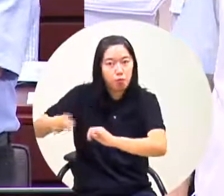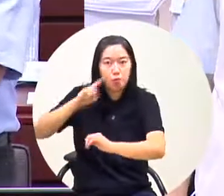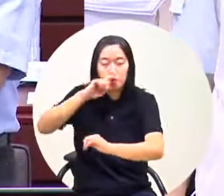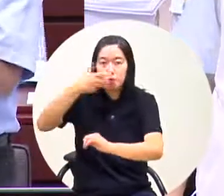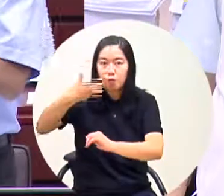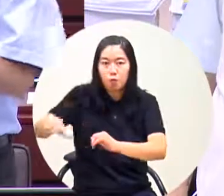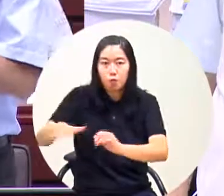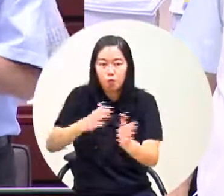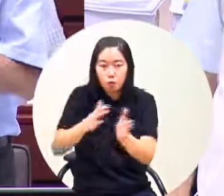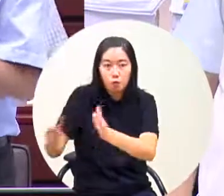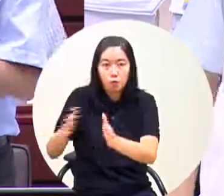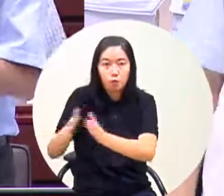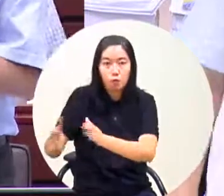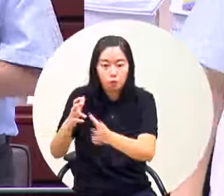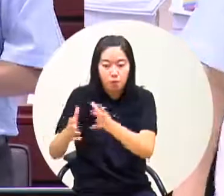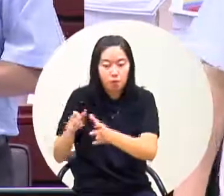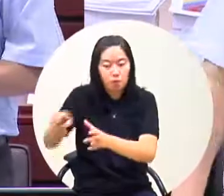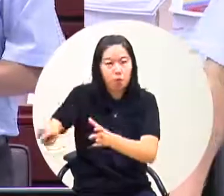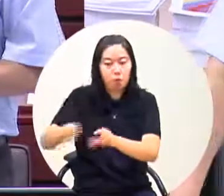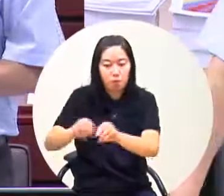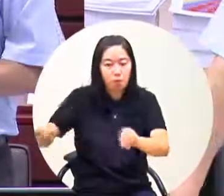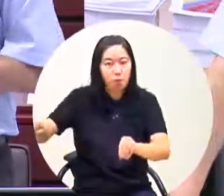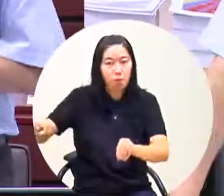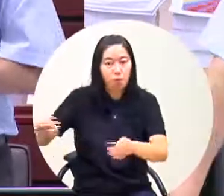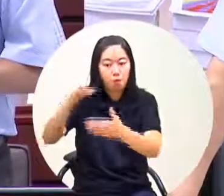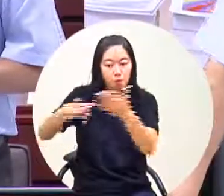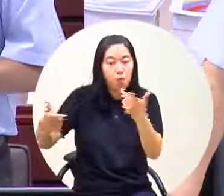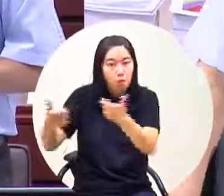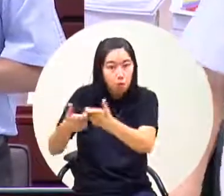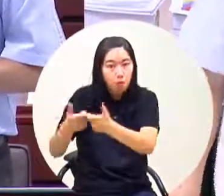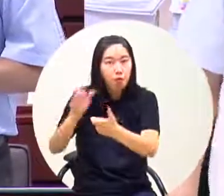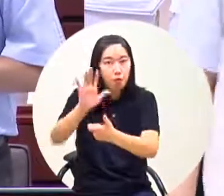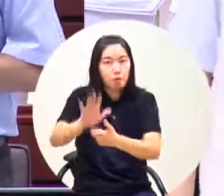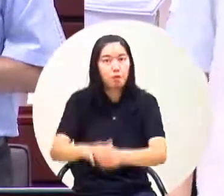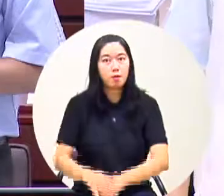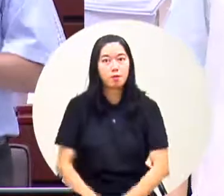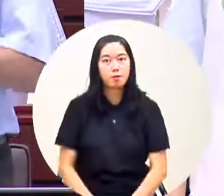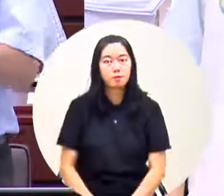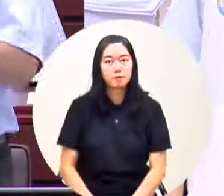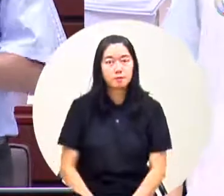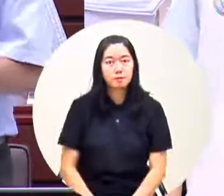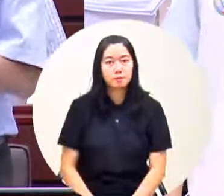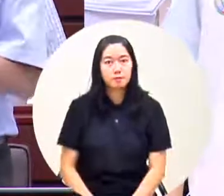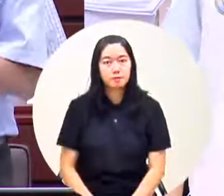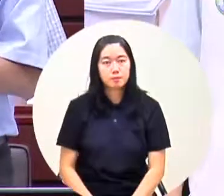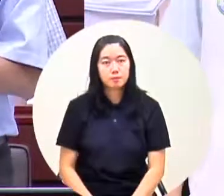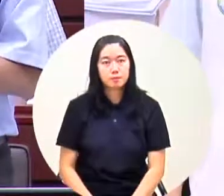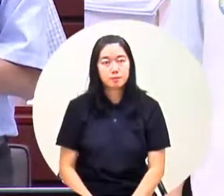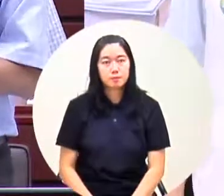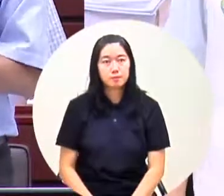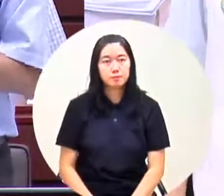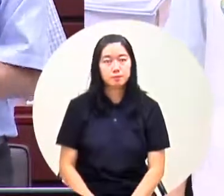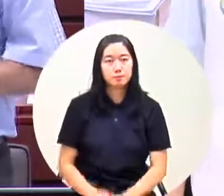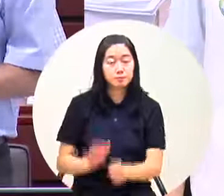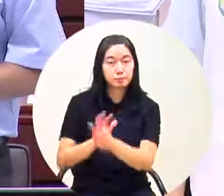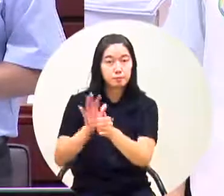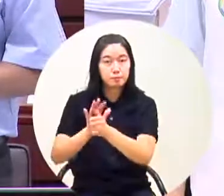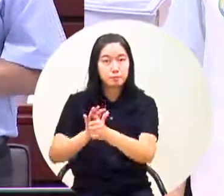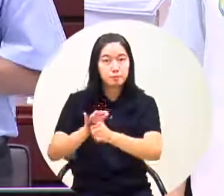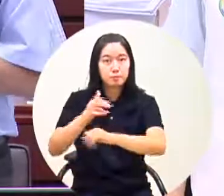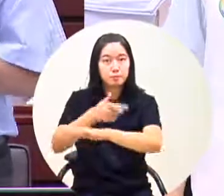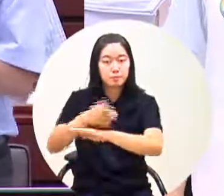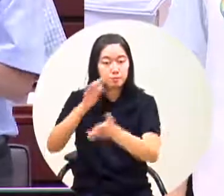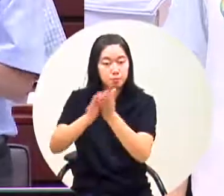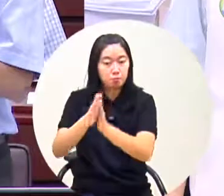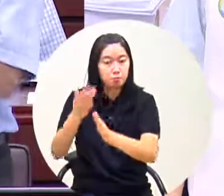迄块地，就是符合这个规定，符合这个规定，才会处理了的，才会再生利